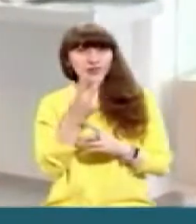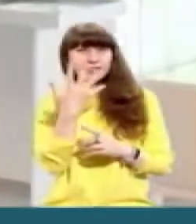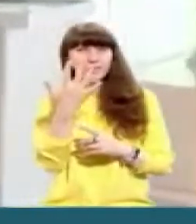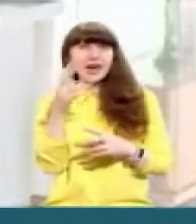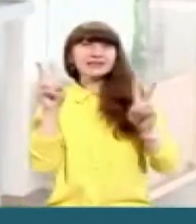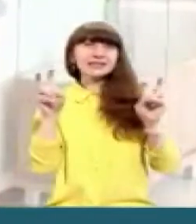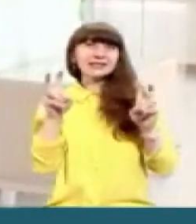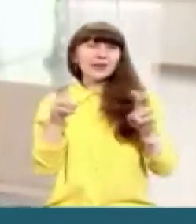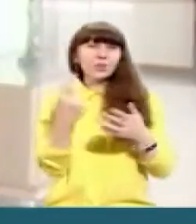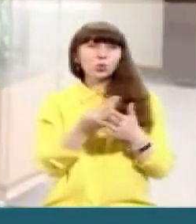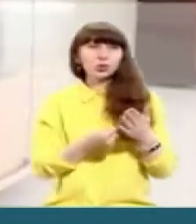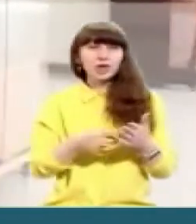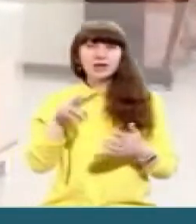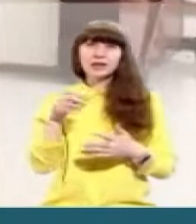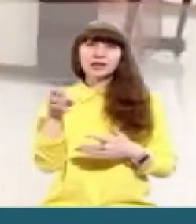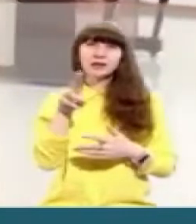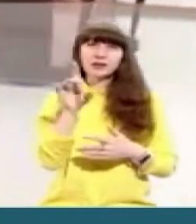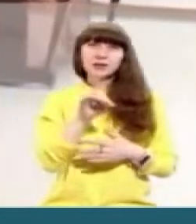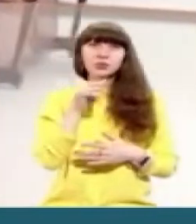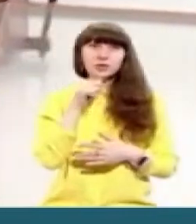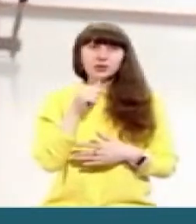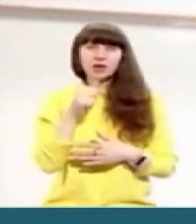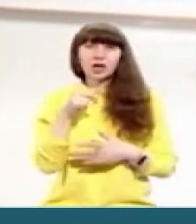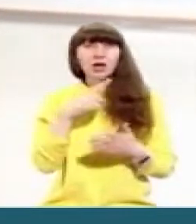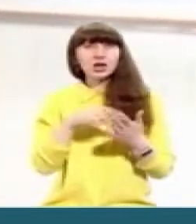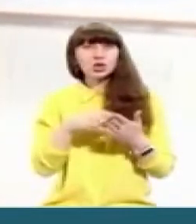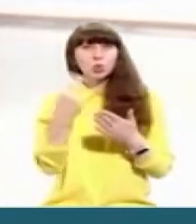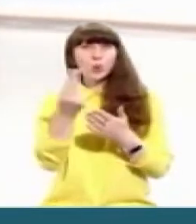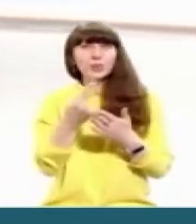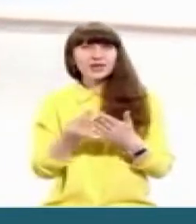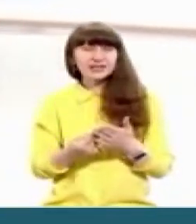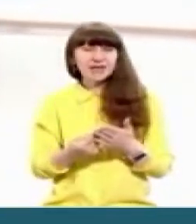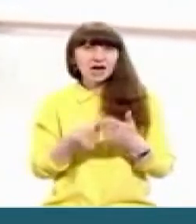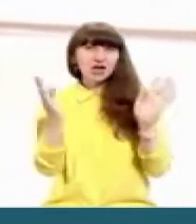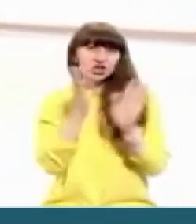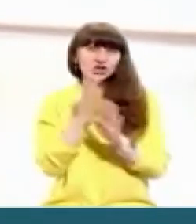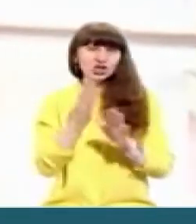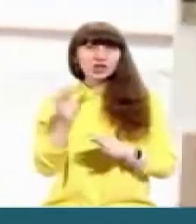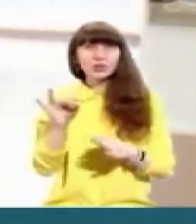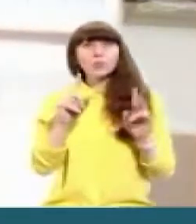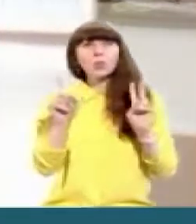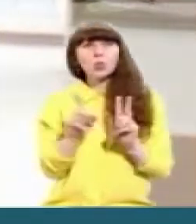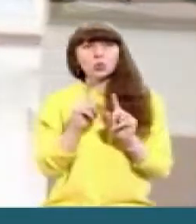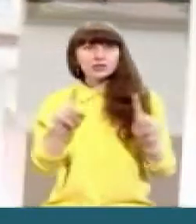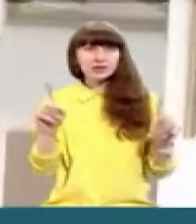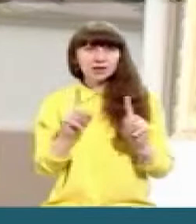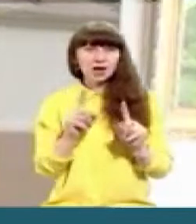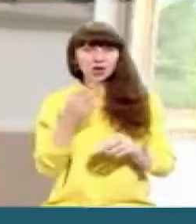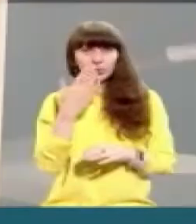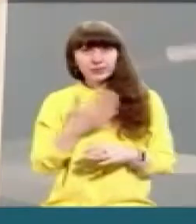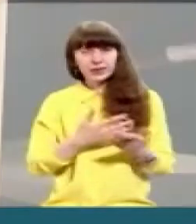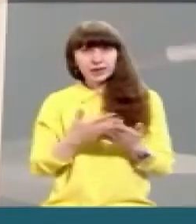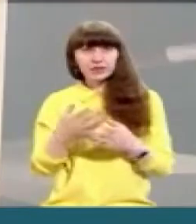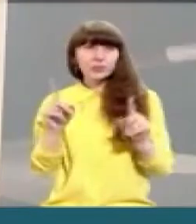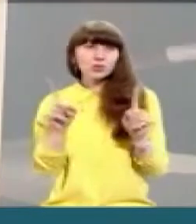художника это легенда кустаная городской пейзаж вера и музыка последняя тема автору особа близка поскольку одно из его любимых направлений